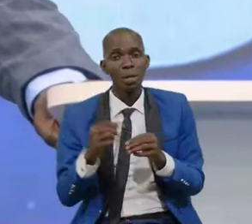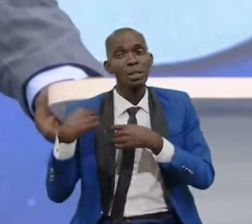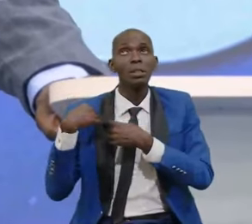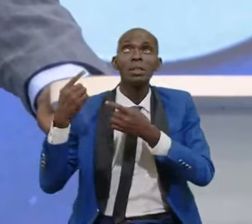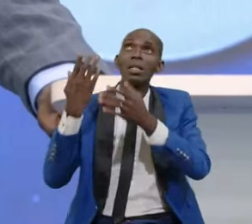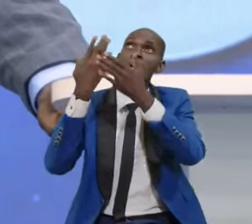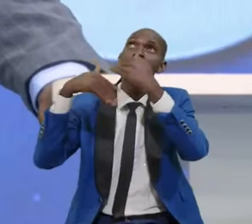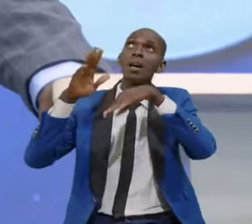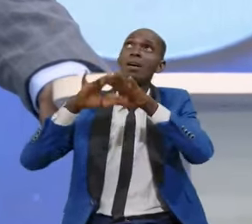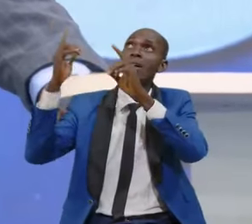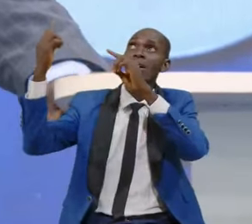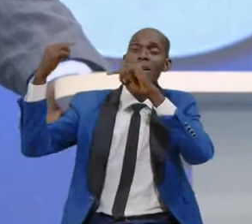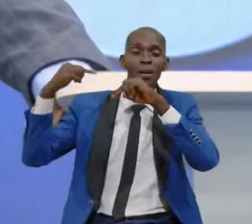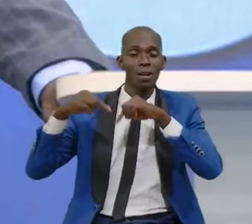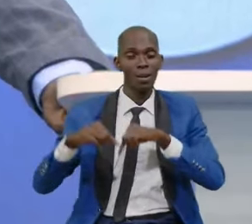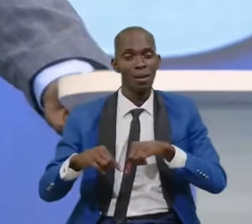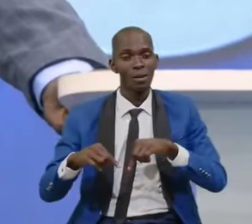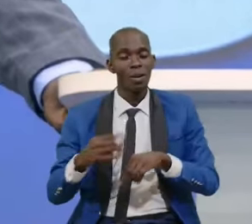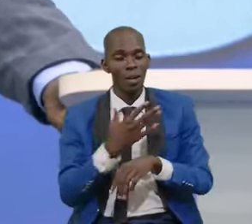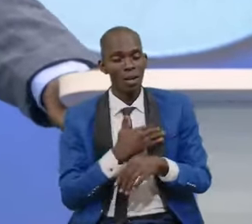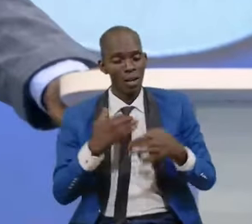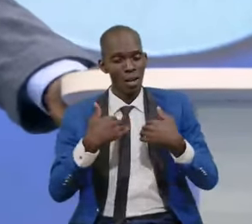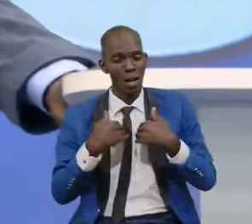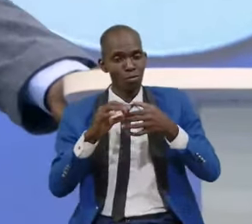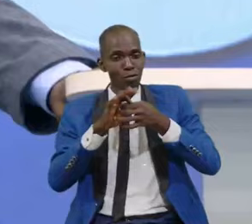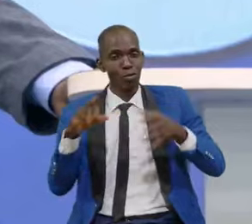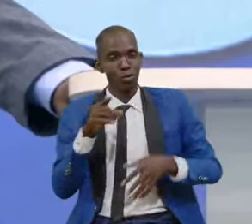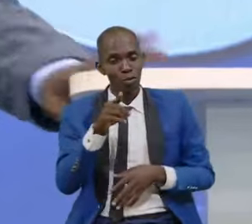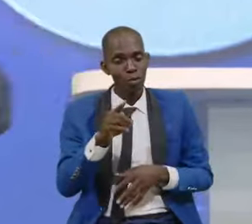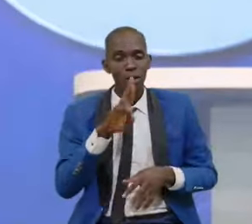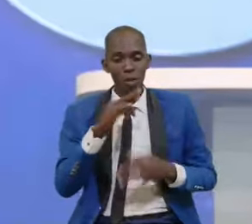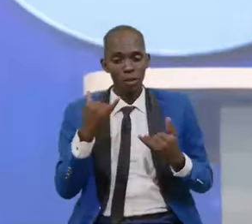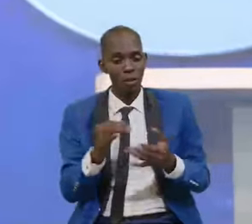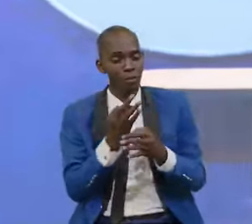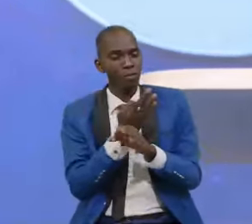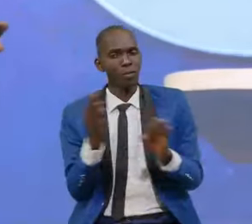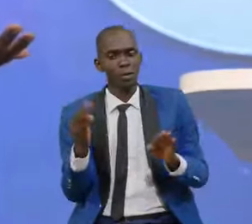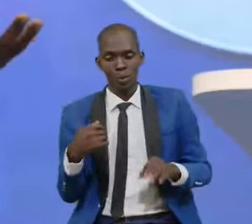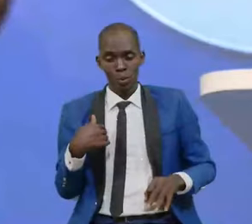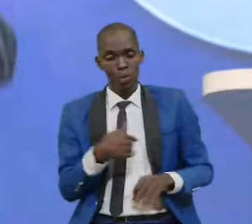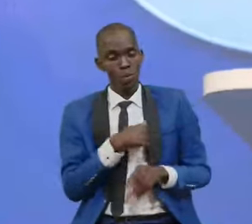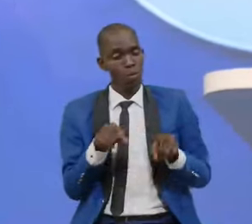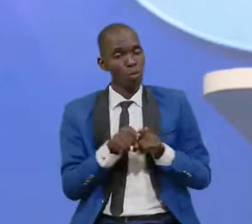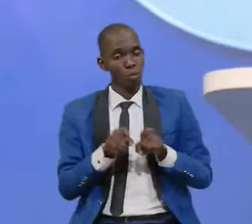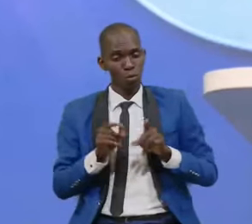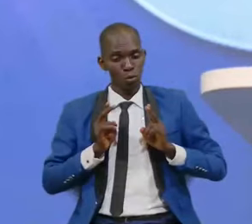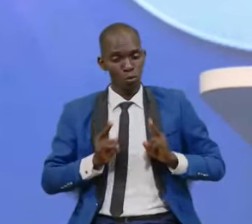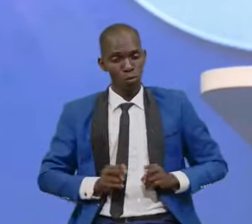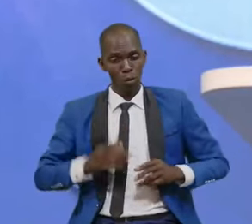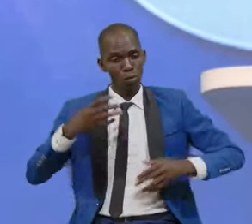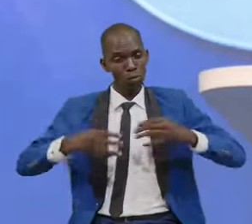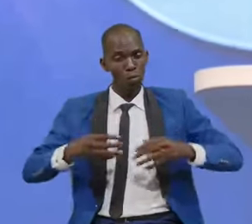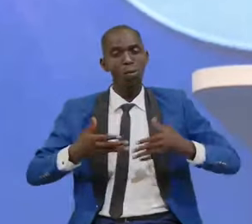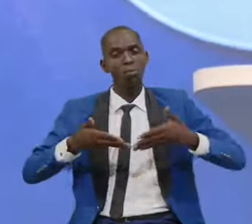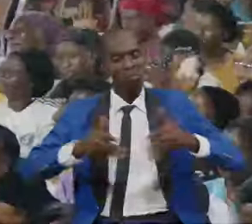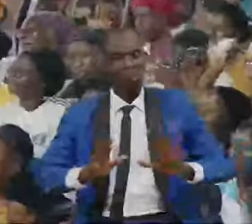ciel est descendu, et t'a délié, et tu es libre. Nous aussi, nous sommes d'accord. Va